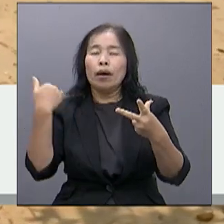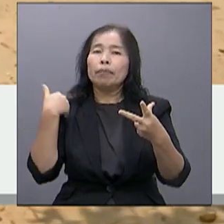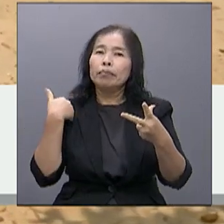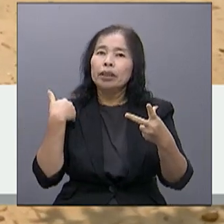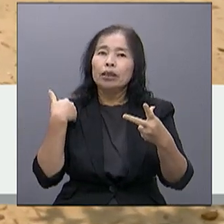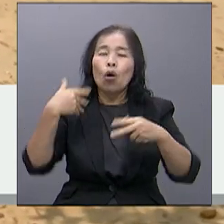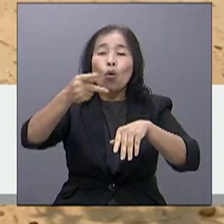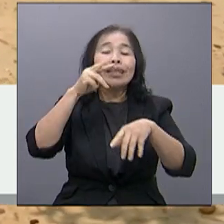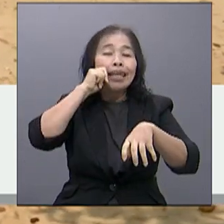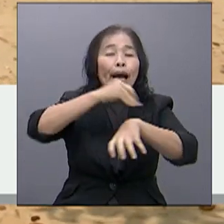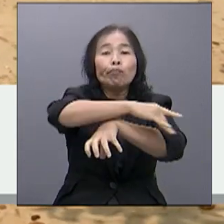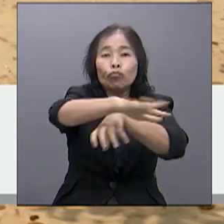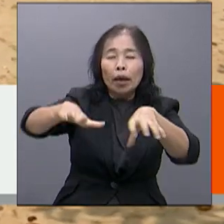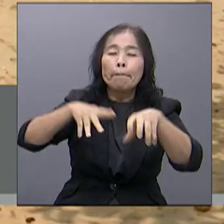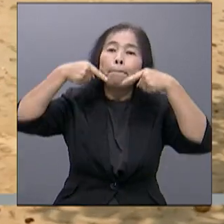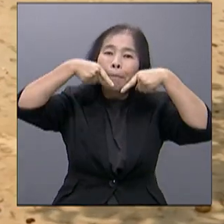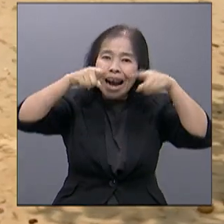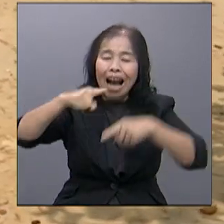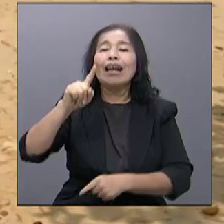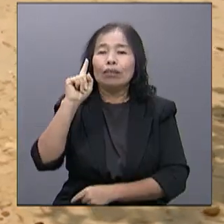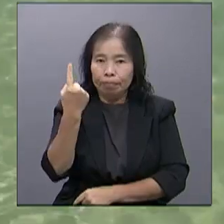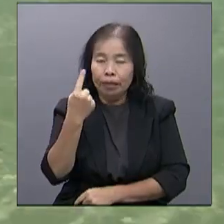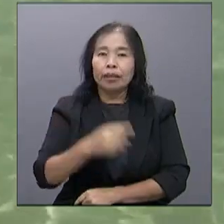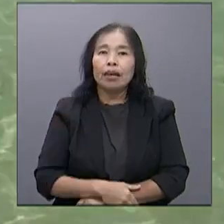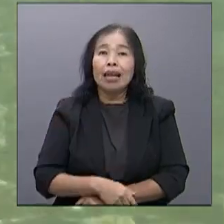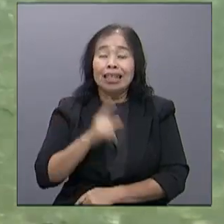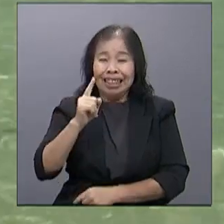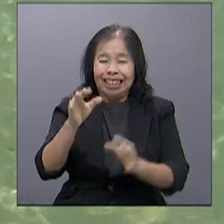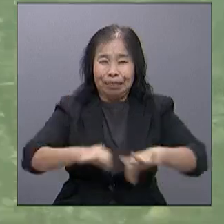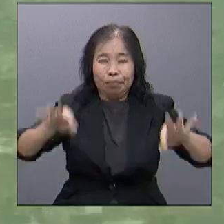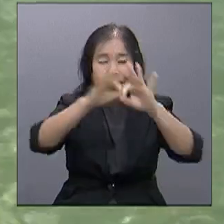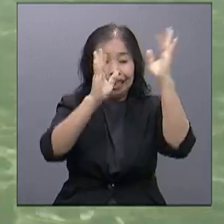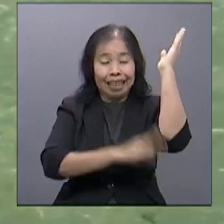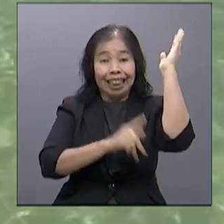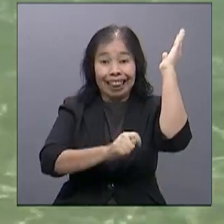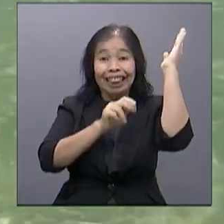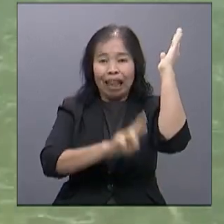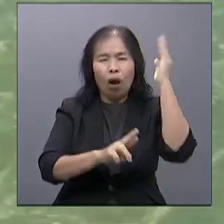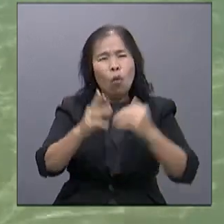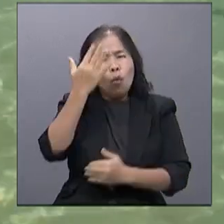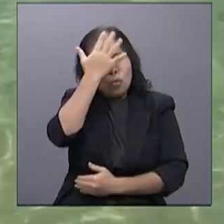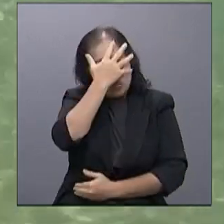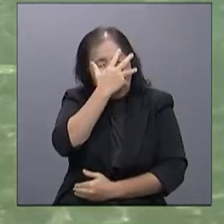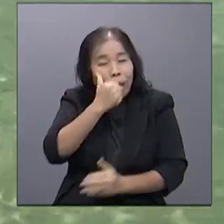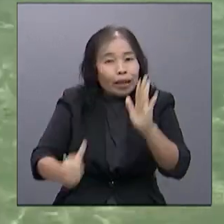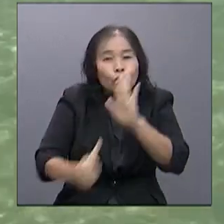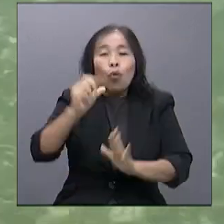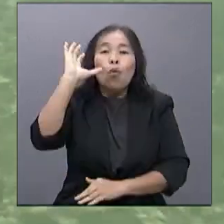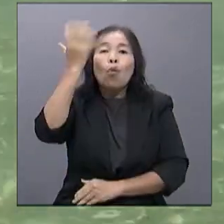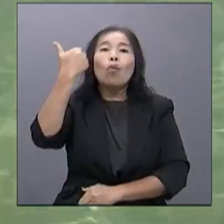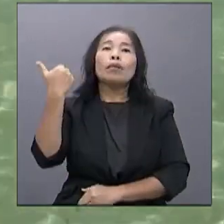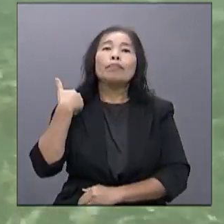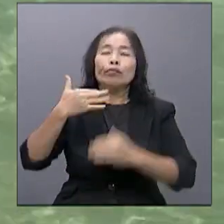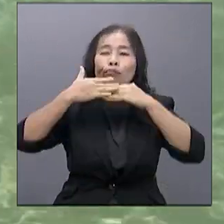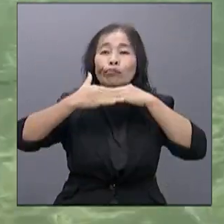กายะอุทยานแห่งชาติอ่าวพังงาโดยเฉพาะอย่างยิ่งเกาะกระดานที่ขึ้นชื่อว่าเป็นชายหาดที่สวยที่สุดในโลกตามประกาศคะแนนของ World